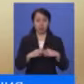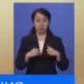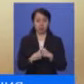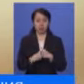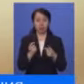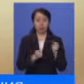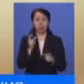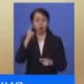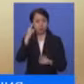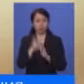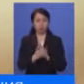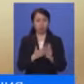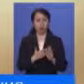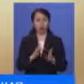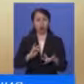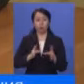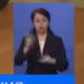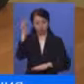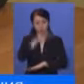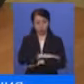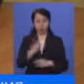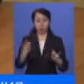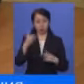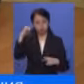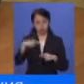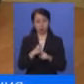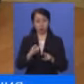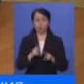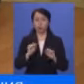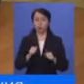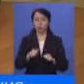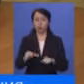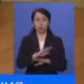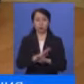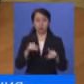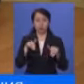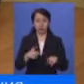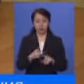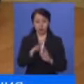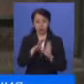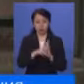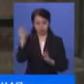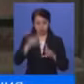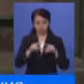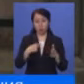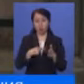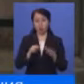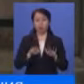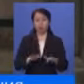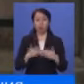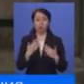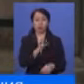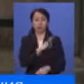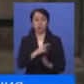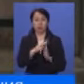Руководство понимает, что для посещения онлайн уроков нужна техника, которая может быть не у всех. Для решения этой задачи школа закупит компьютеры и выдаст их в